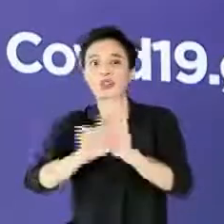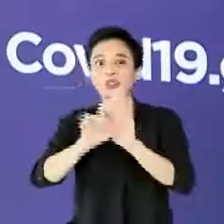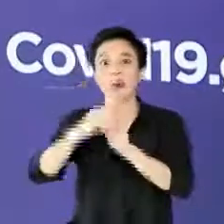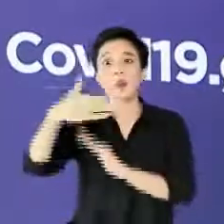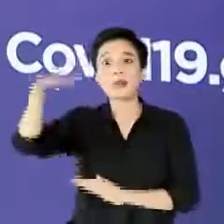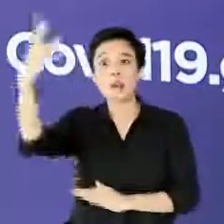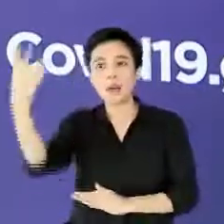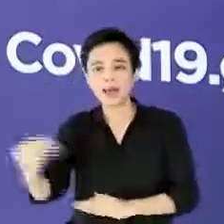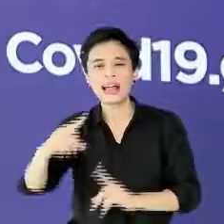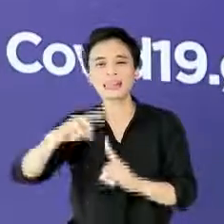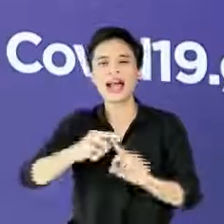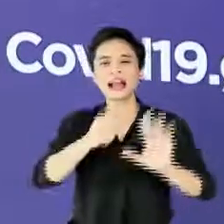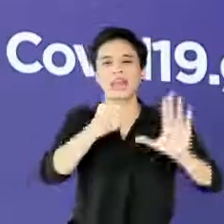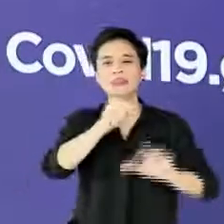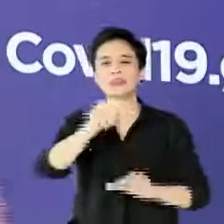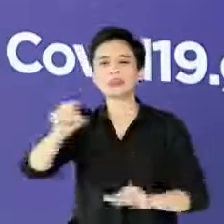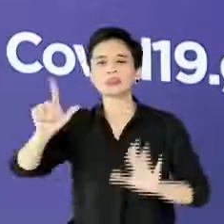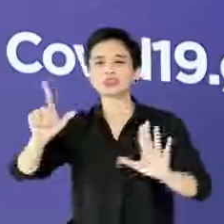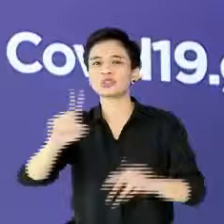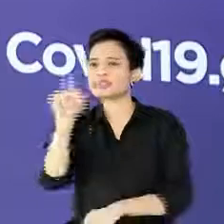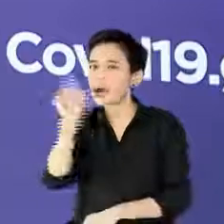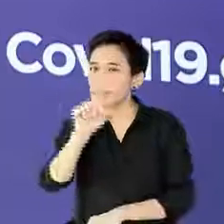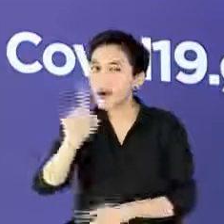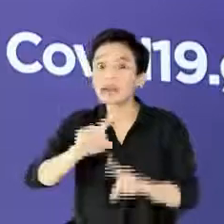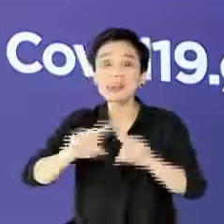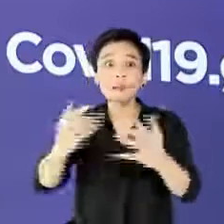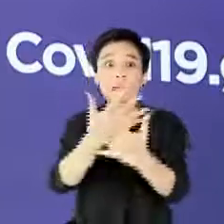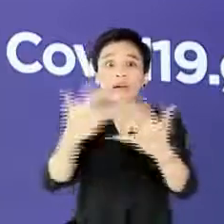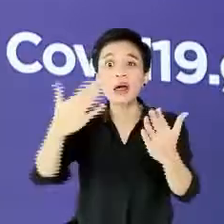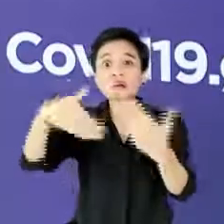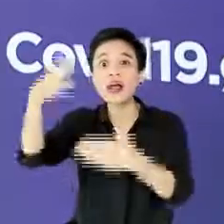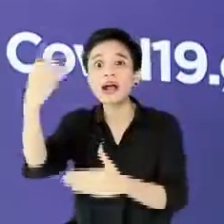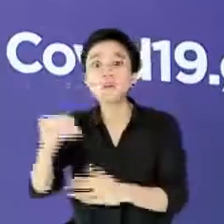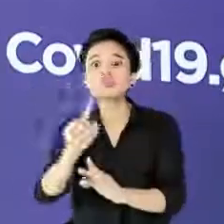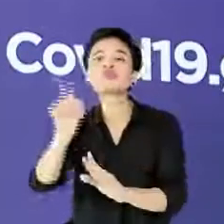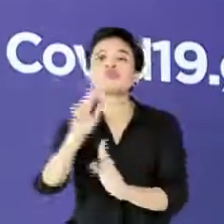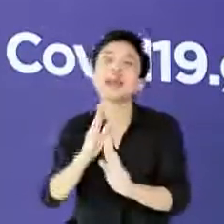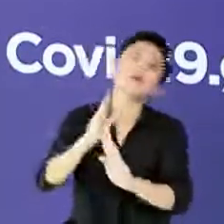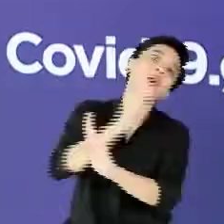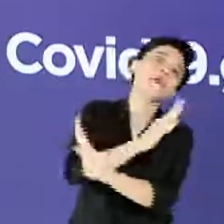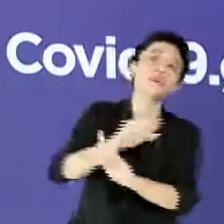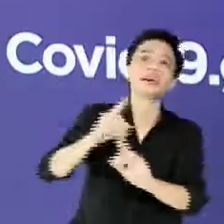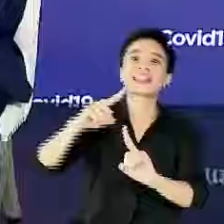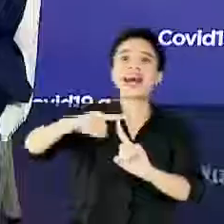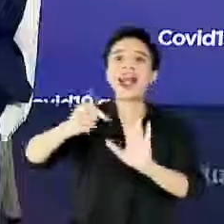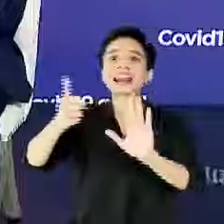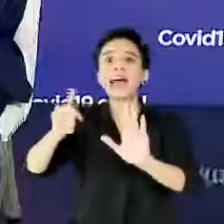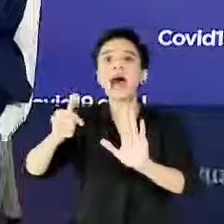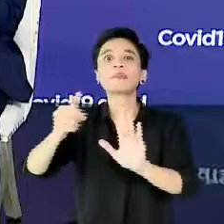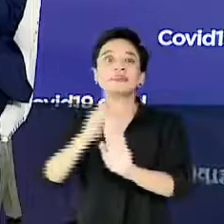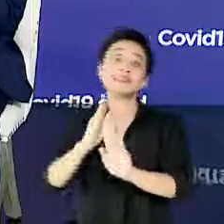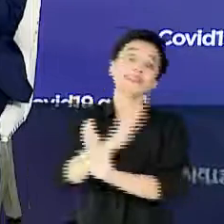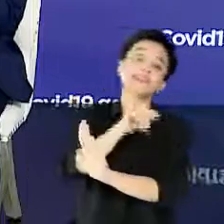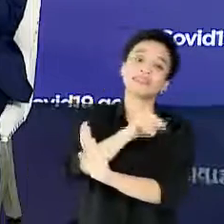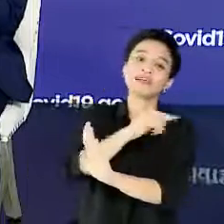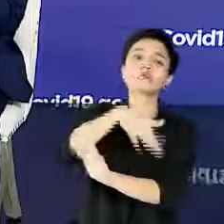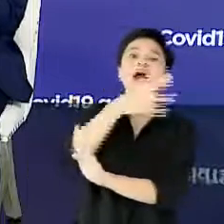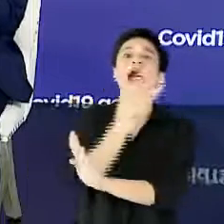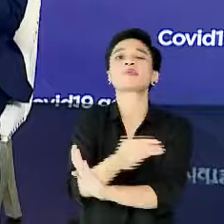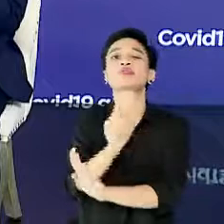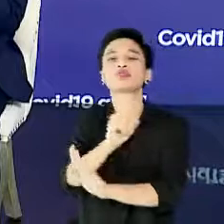ditetapkan 6-17 mereka lebih dulu eh pergi mudik atau setelahnya karena